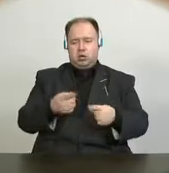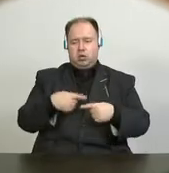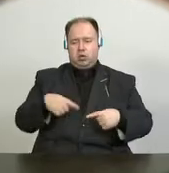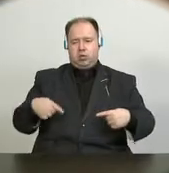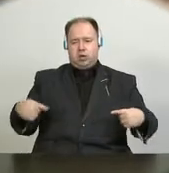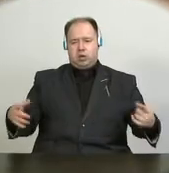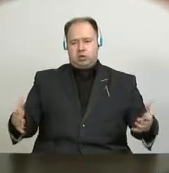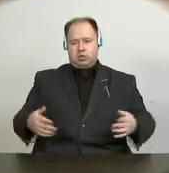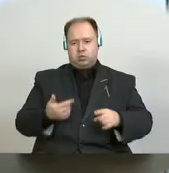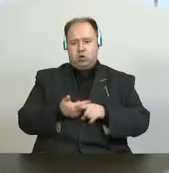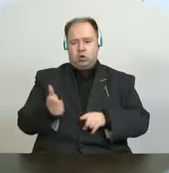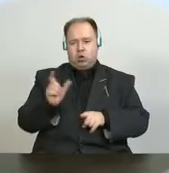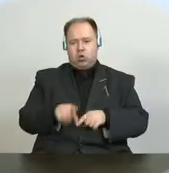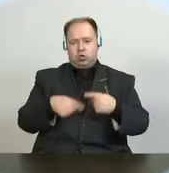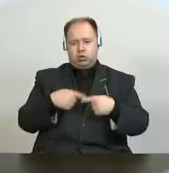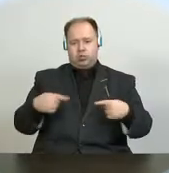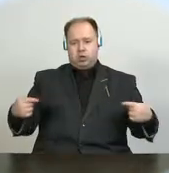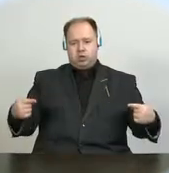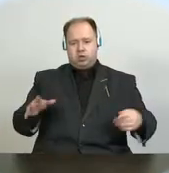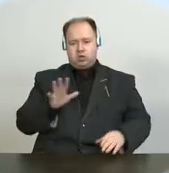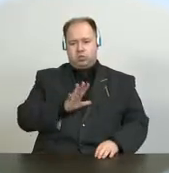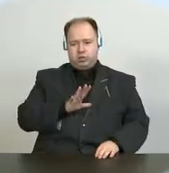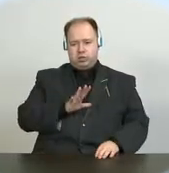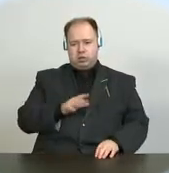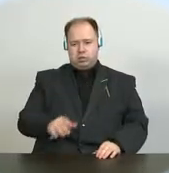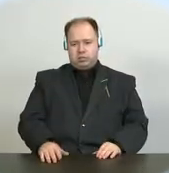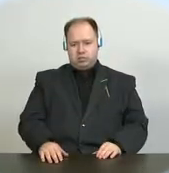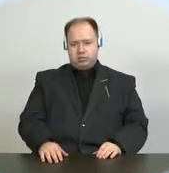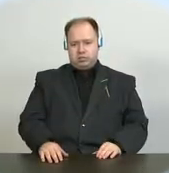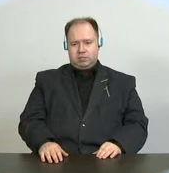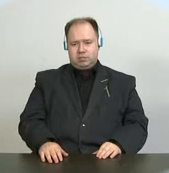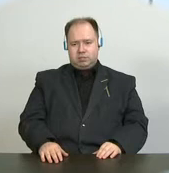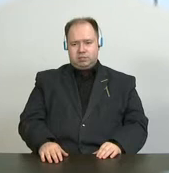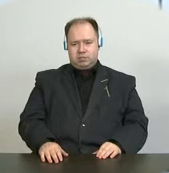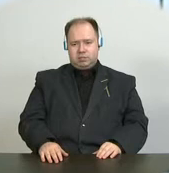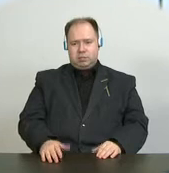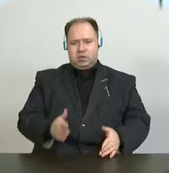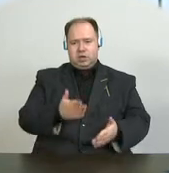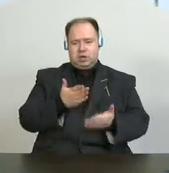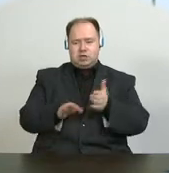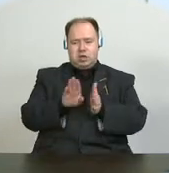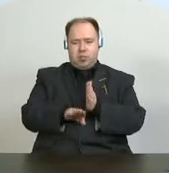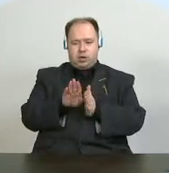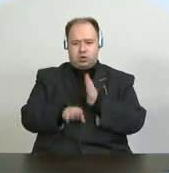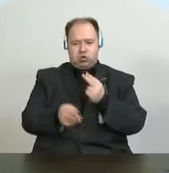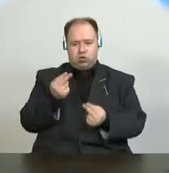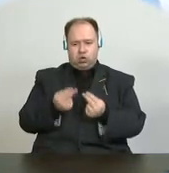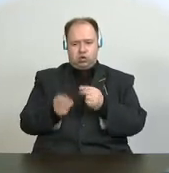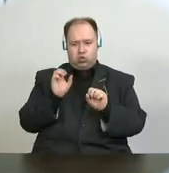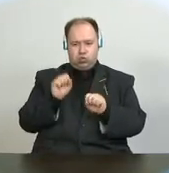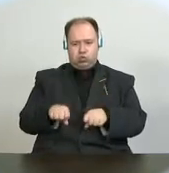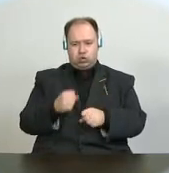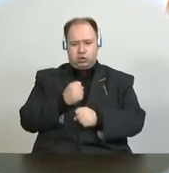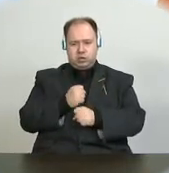но смысле очень разные бывают игры очень даже разница между тем сколько времени то есть и сделать самую простую игру наверно можно